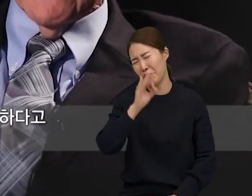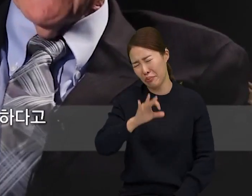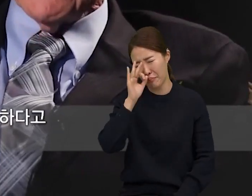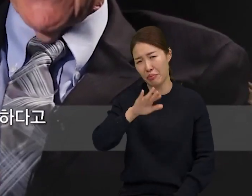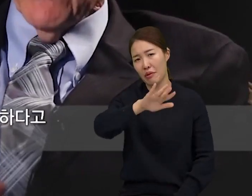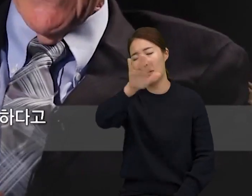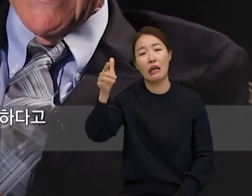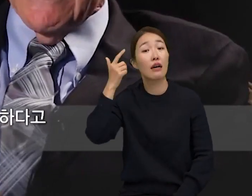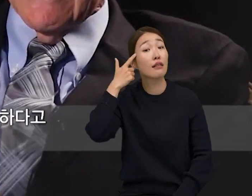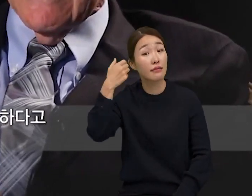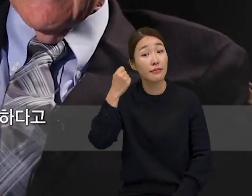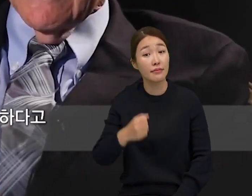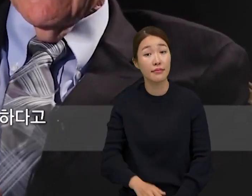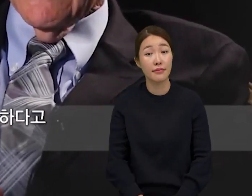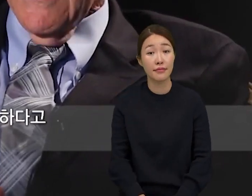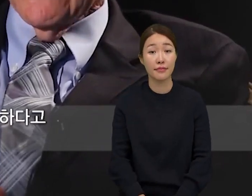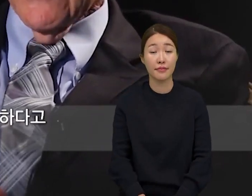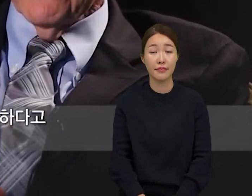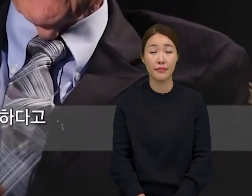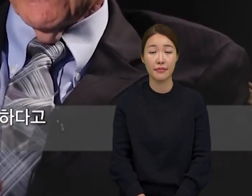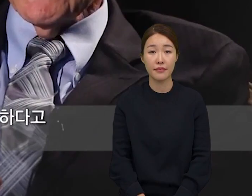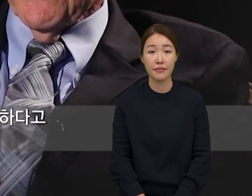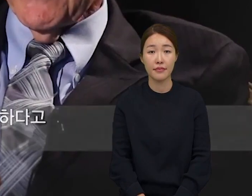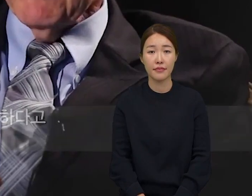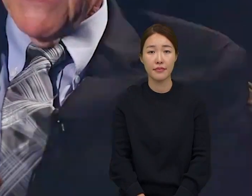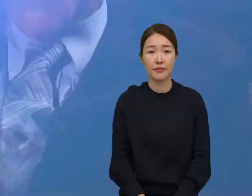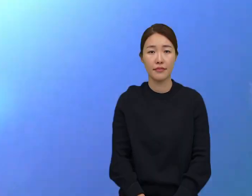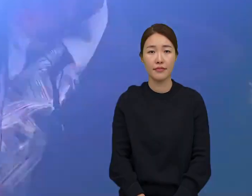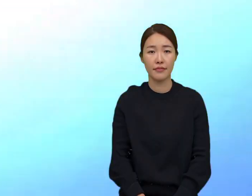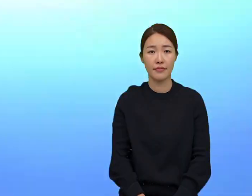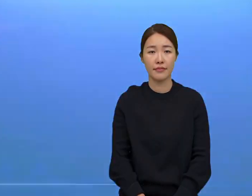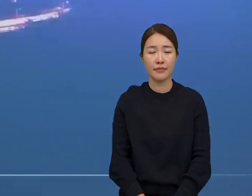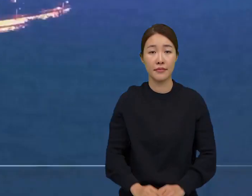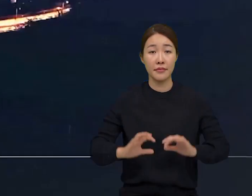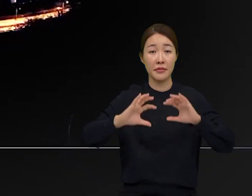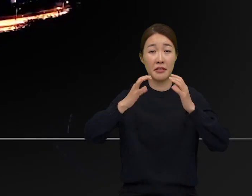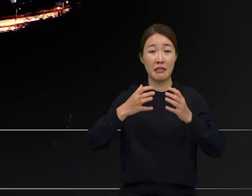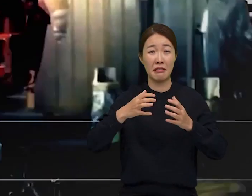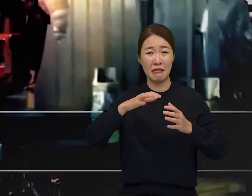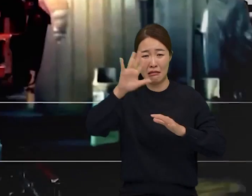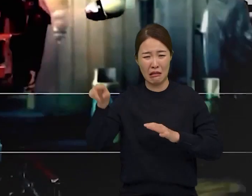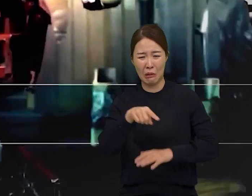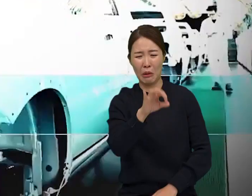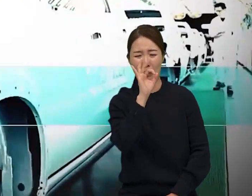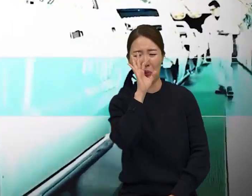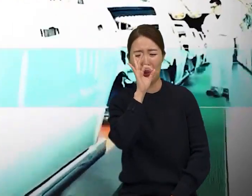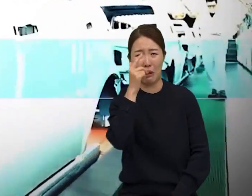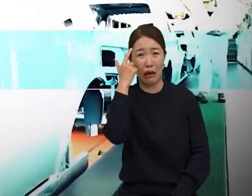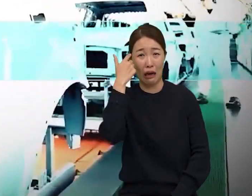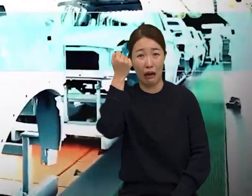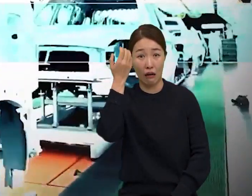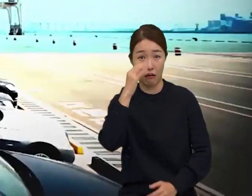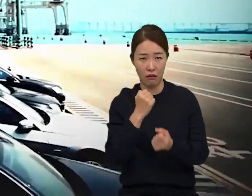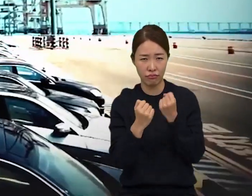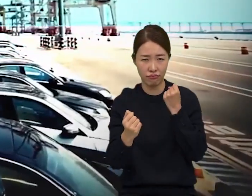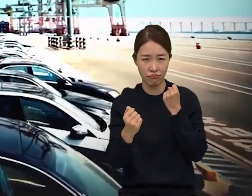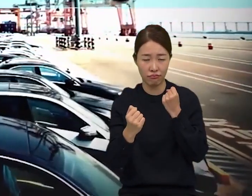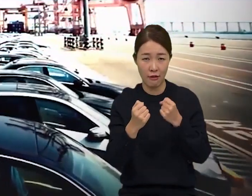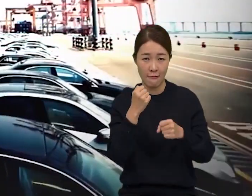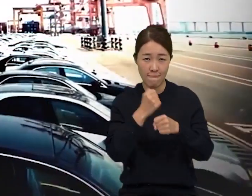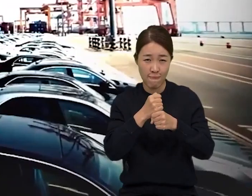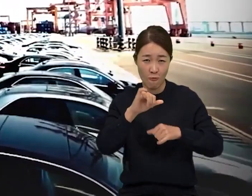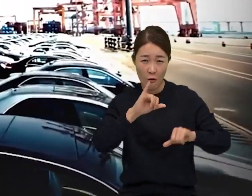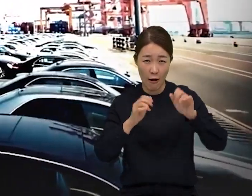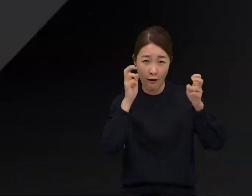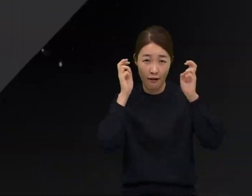Koreans felt the same way, that their future was very bleak. 세계의 부정적 시선에도 불구하고 중화학